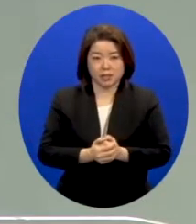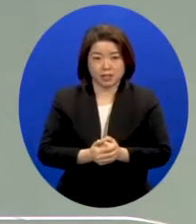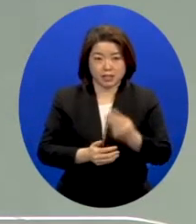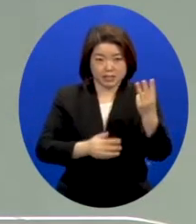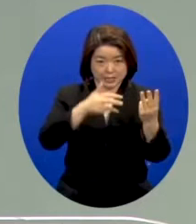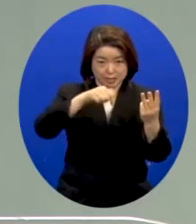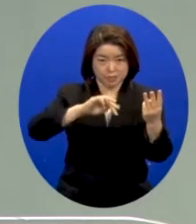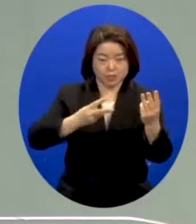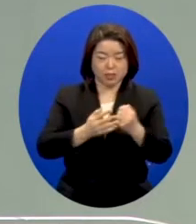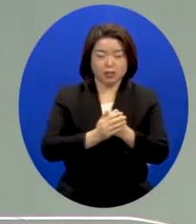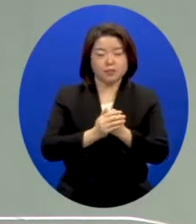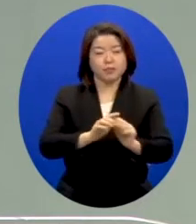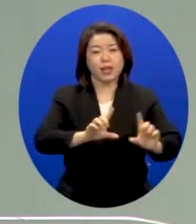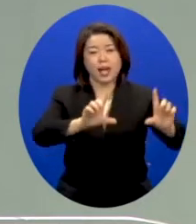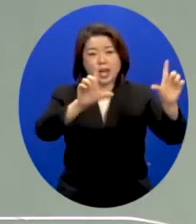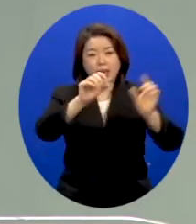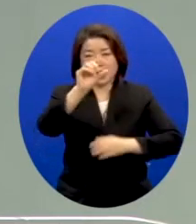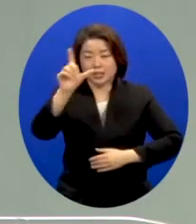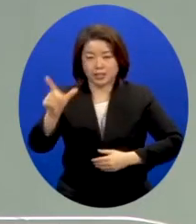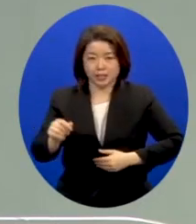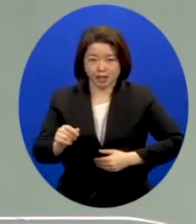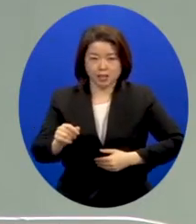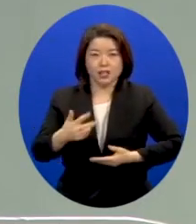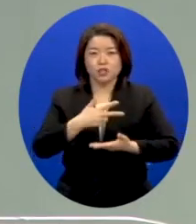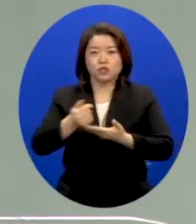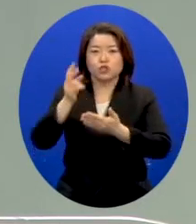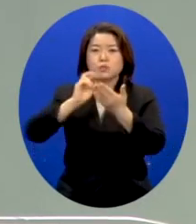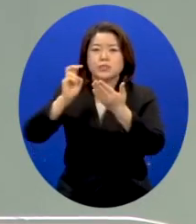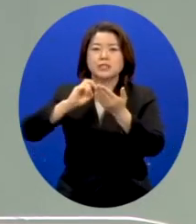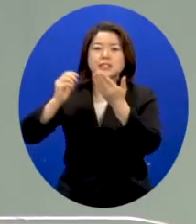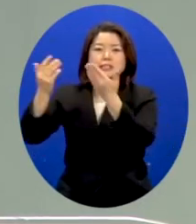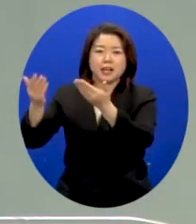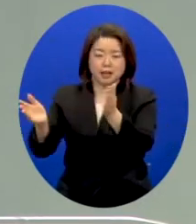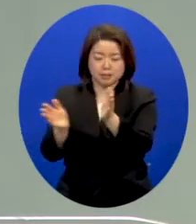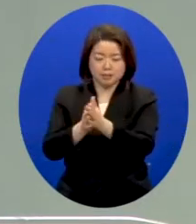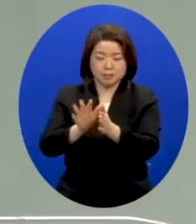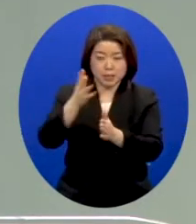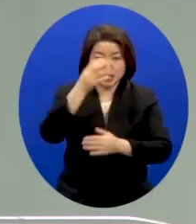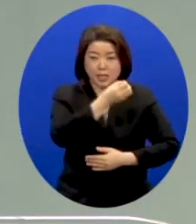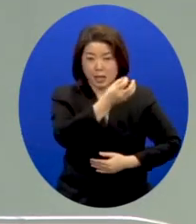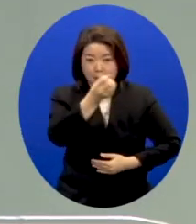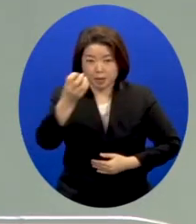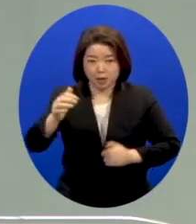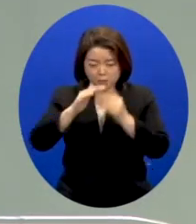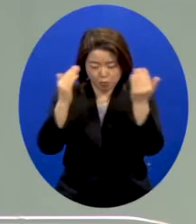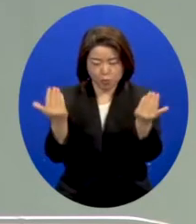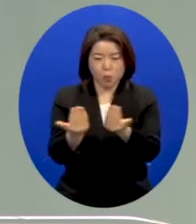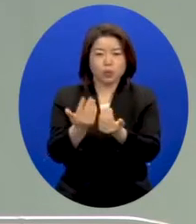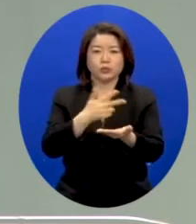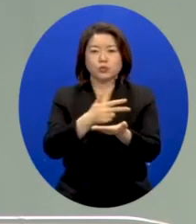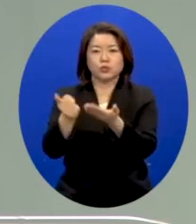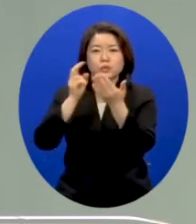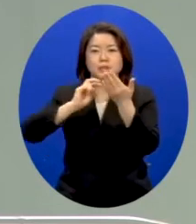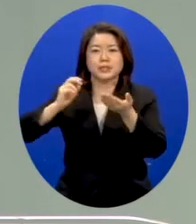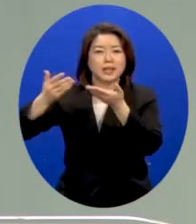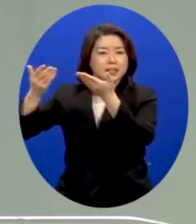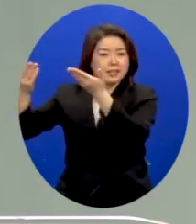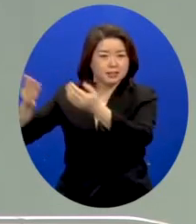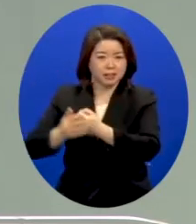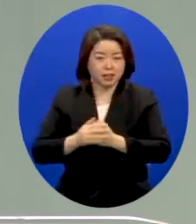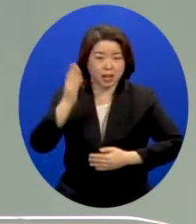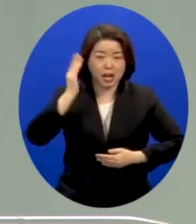달아 주님을 찬양하여라 빛나는 별 드라 모두 다 주님을 찬양하라 4 질의한 을 위해 하느라